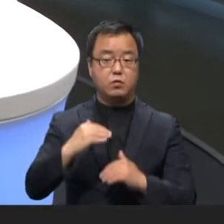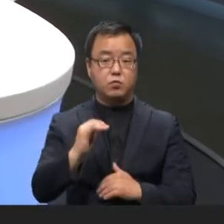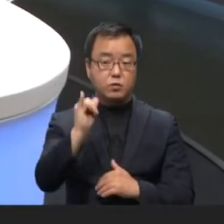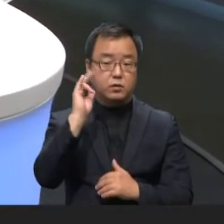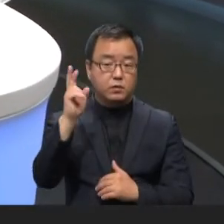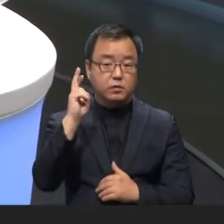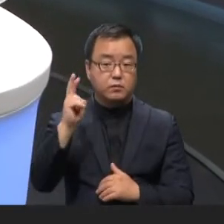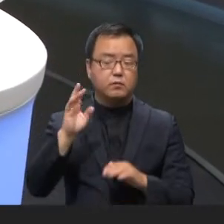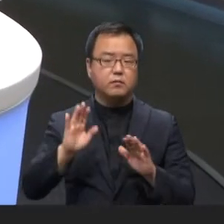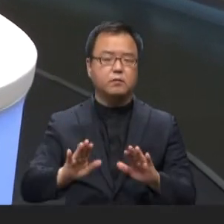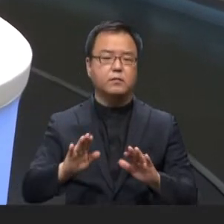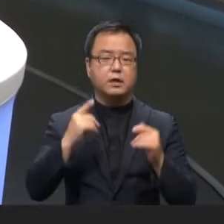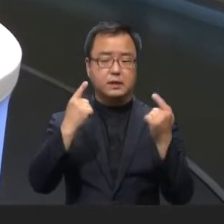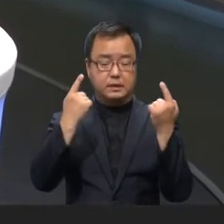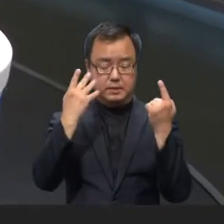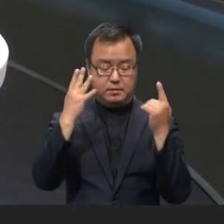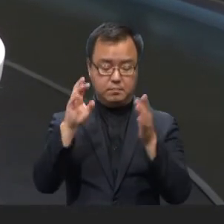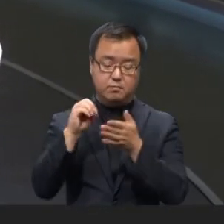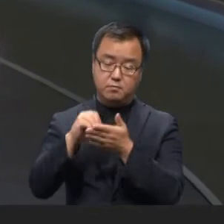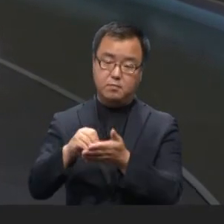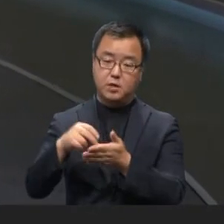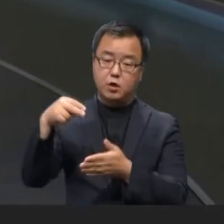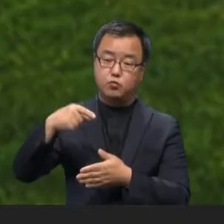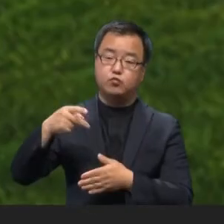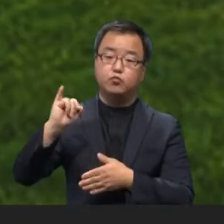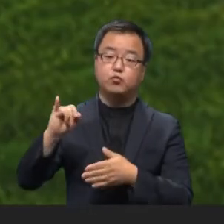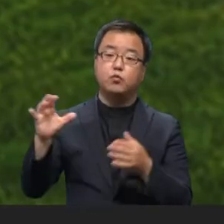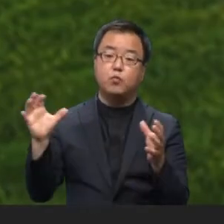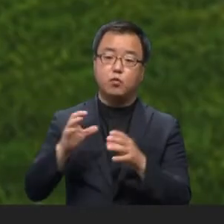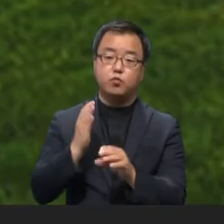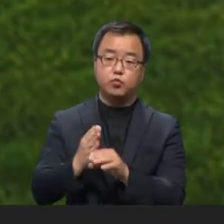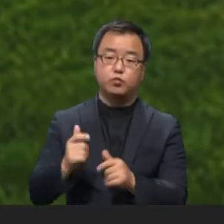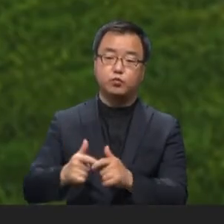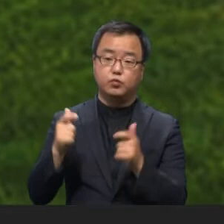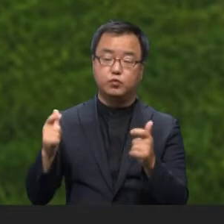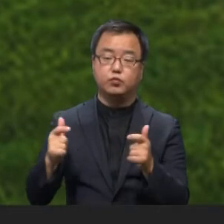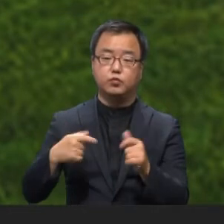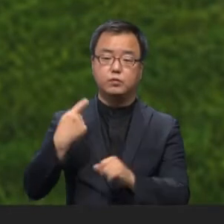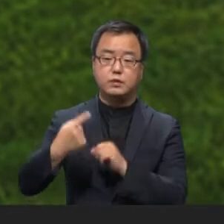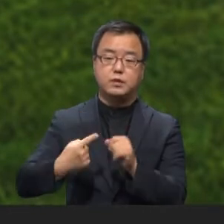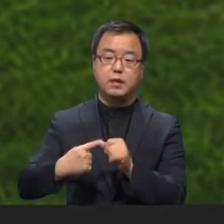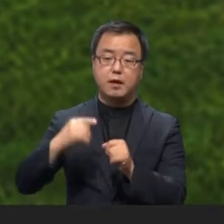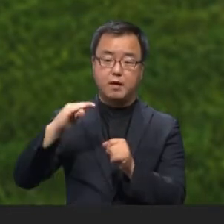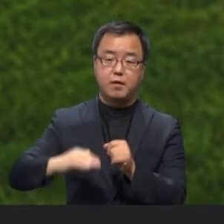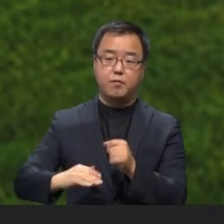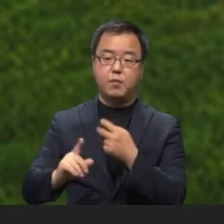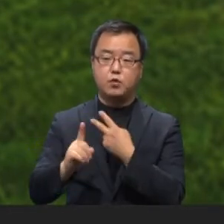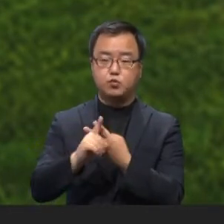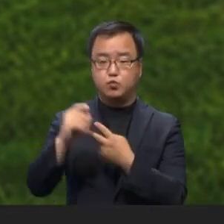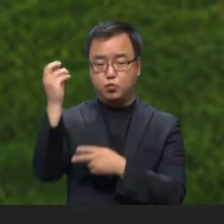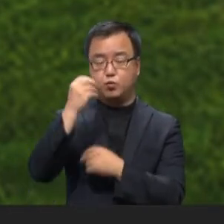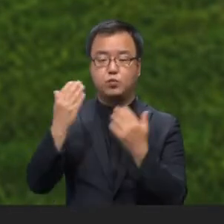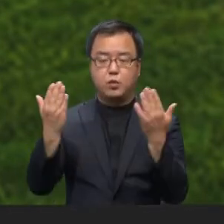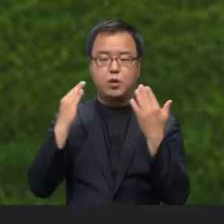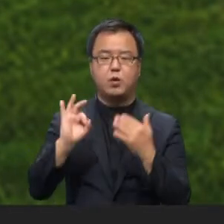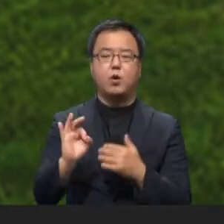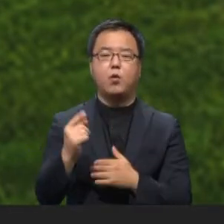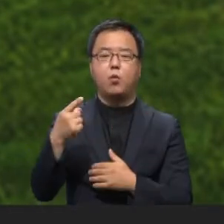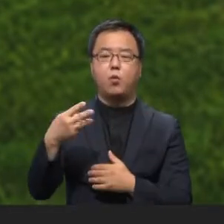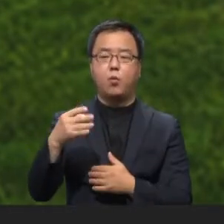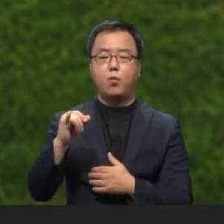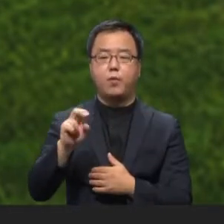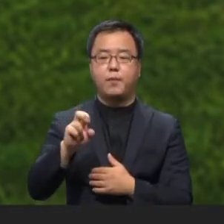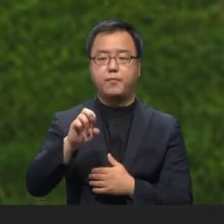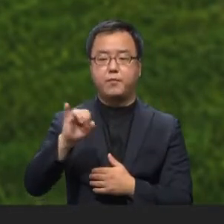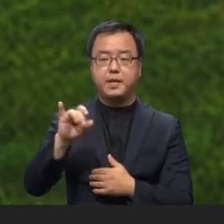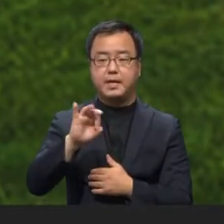수시모집에서 일단 비대 내 시험이 많이 늘었고 요 예 2 하반기에 치뤄질 예정 이 중 고등학교 올림피아드 시험도 지금 줄줄이 다 비대면 으로